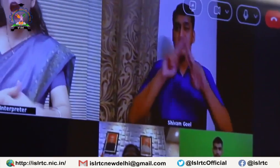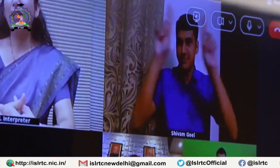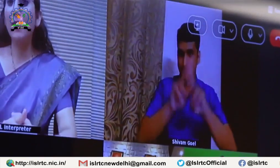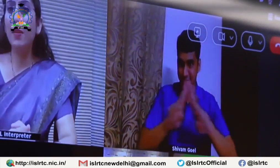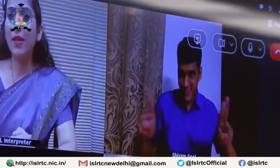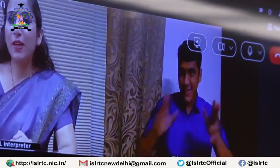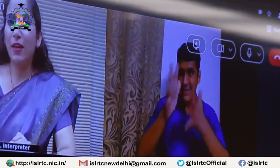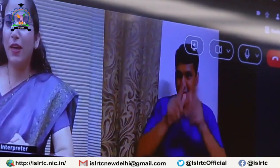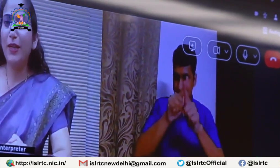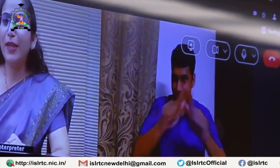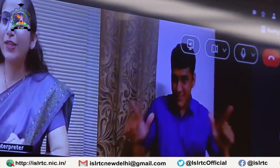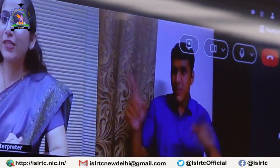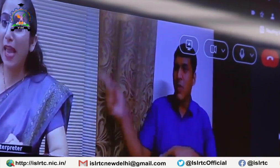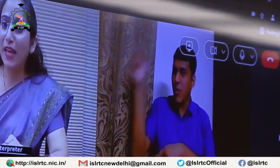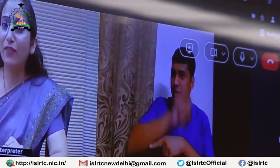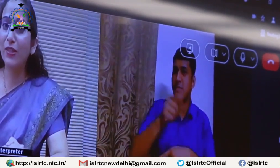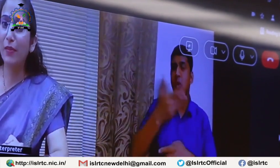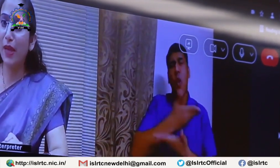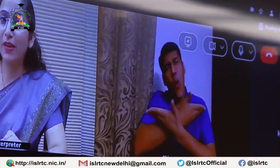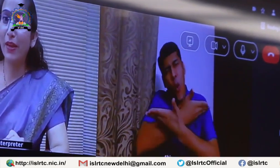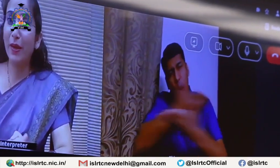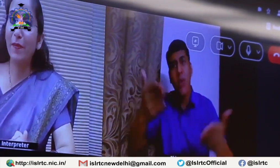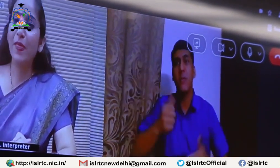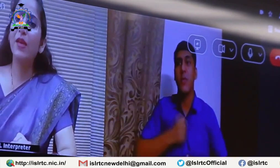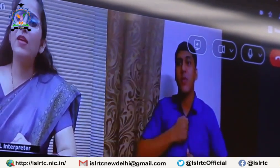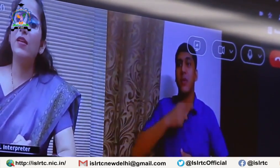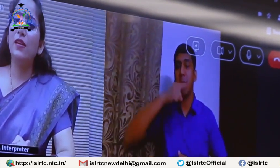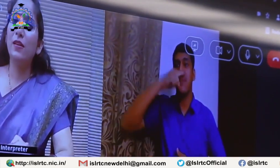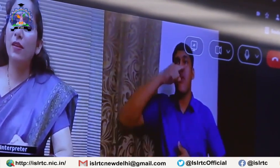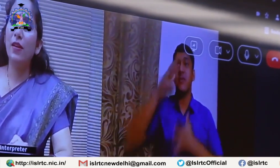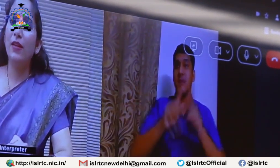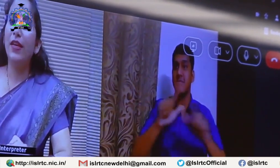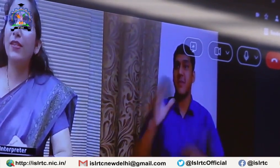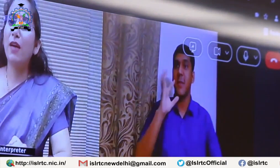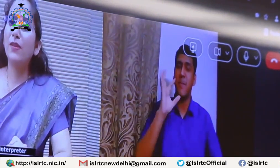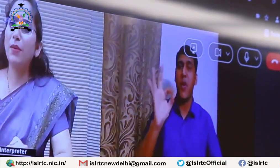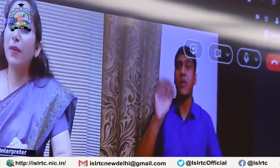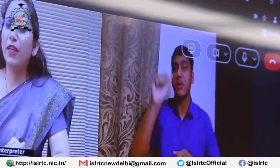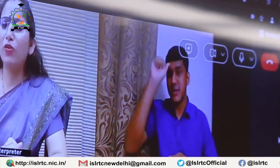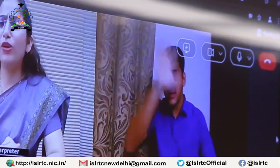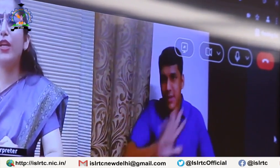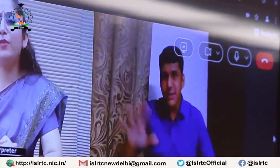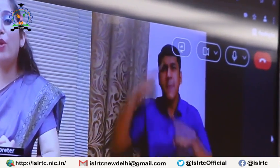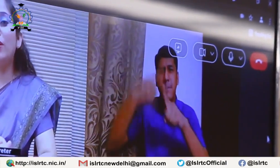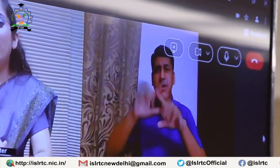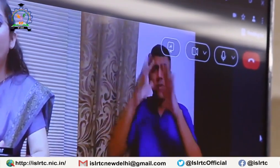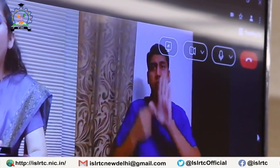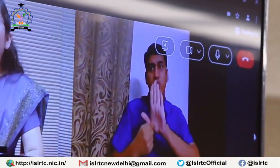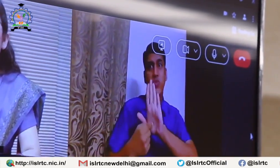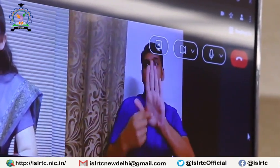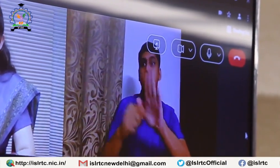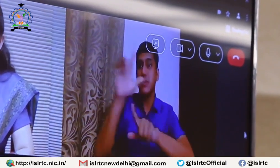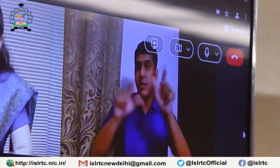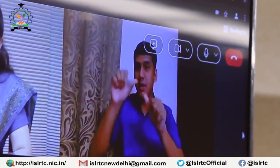आज हम सभी इंटरनेशनल साइन लैंग्वेज डे मना रहे हैं। ये हम सभी बधिर लोगों के लिए बहुत गर्व की बात